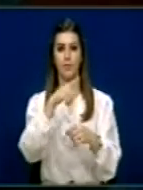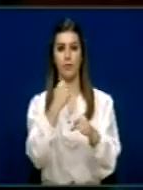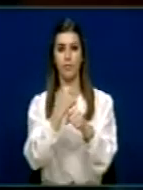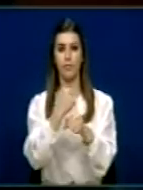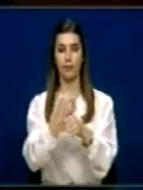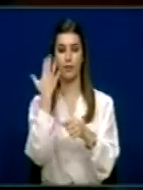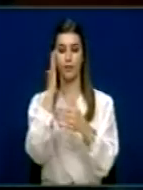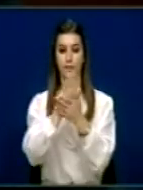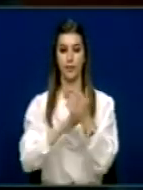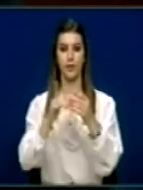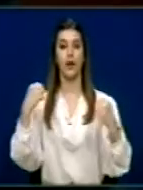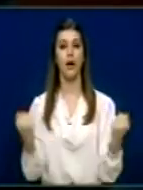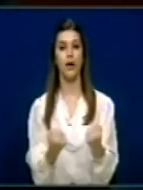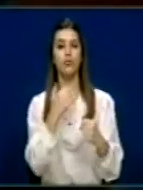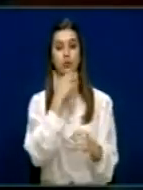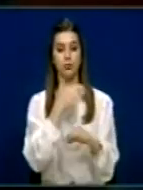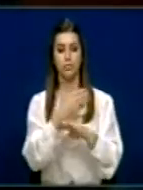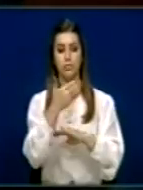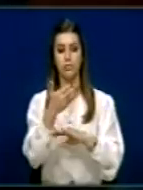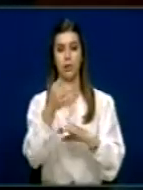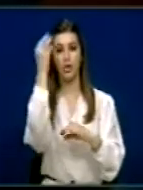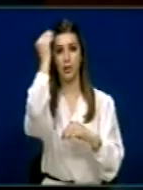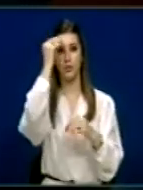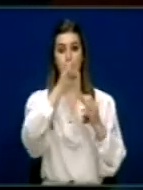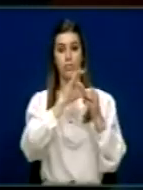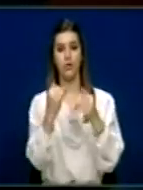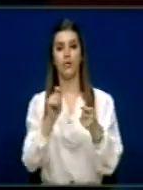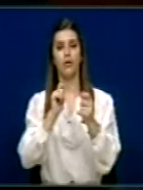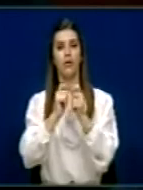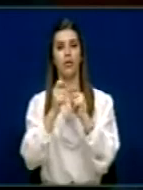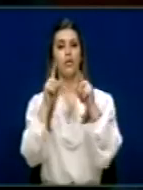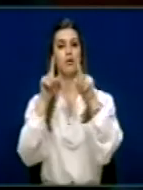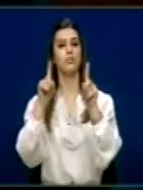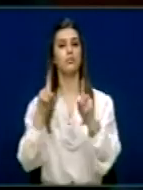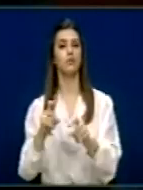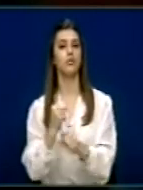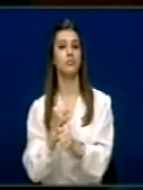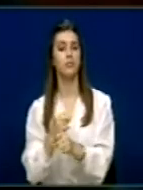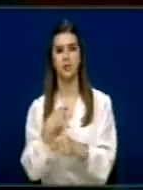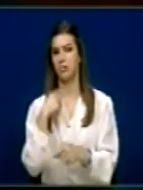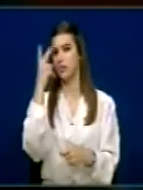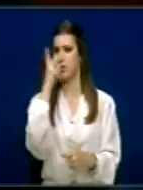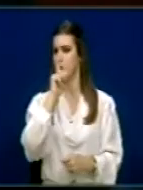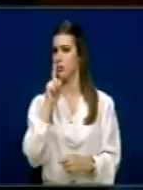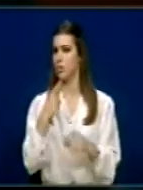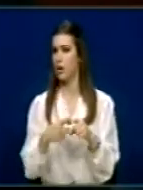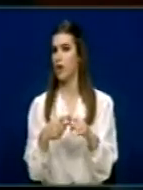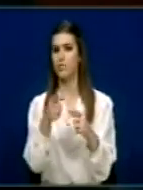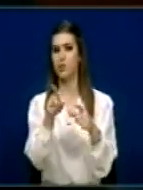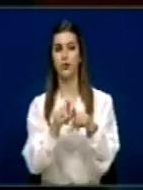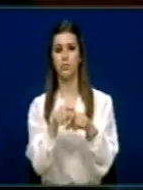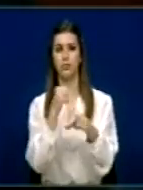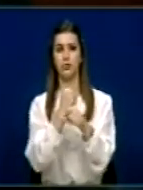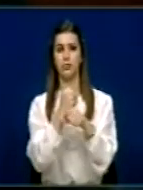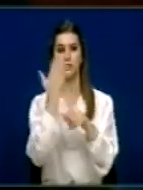e para të themelimit sa që është tash kur e ka bërë një lloj përvoje. Dhe në këtë drejtim konsideroj që kjo është pa kuptim për shkak se kushtet e punës natyrisht që